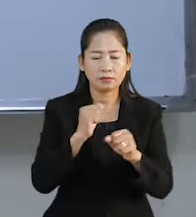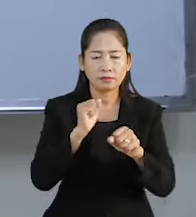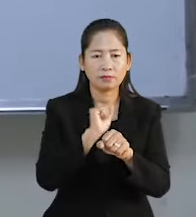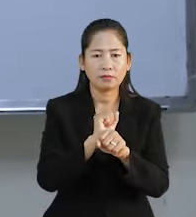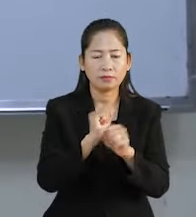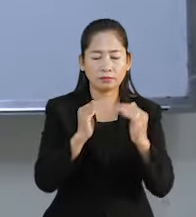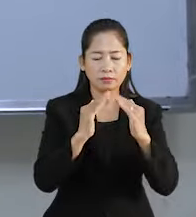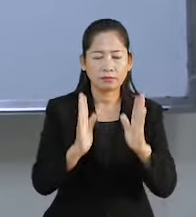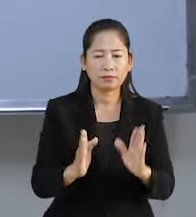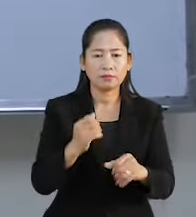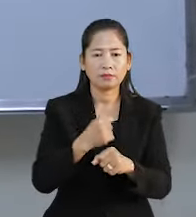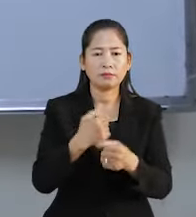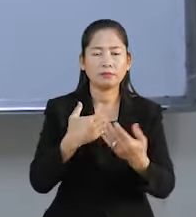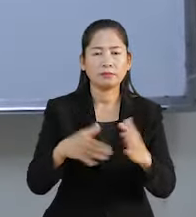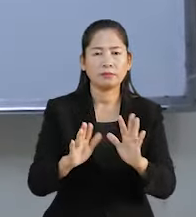សង្ឃឹមថាកូនធ្វើរៀបរាល់ហើយ